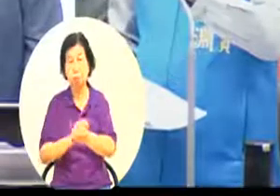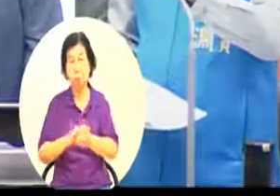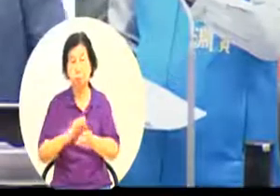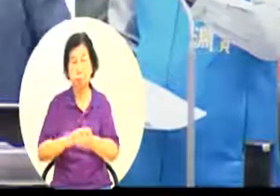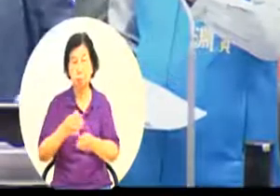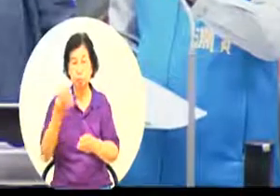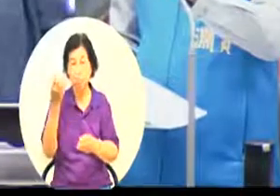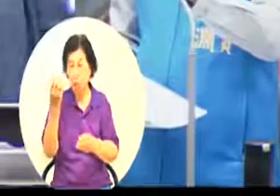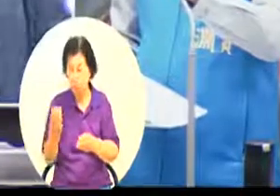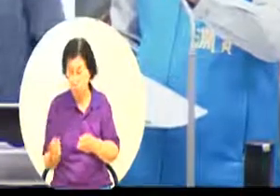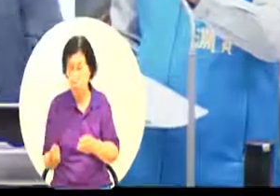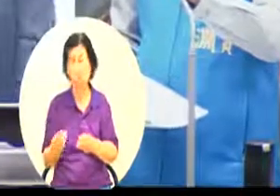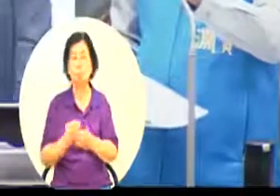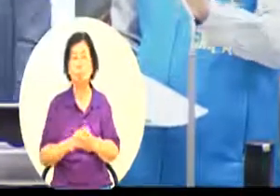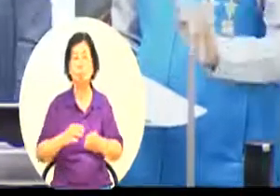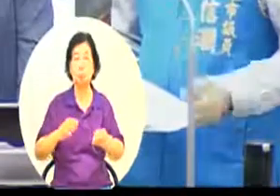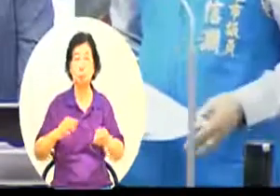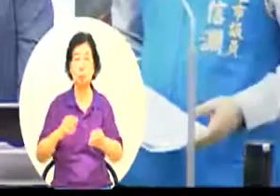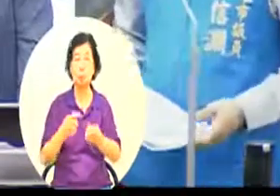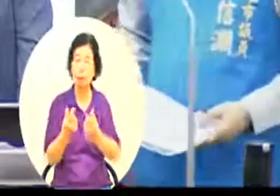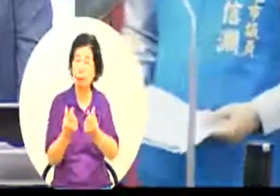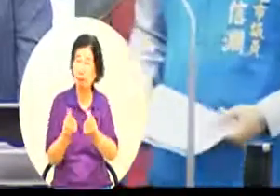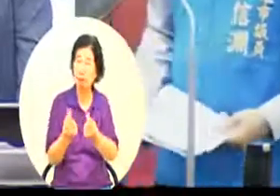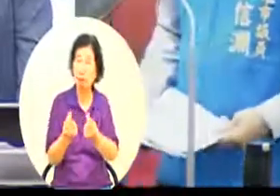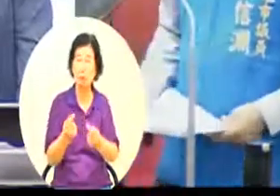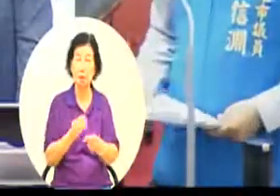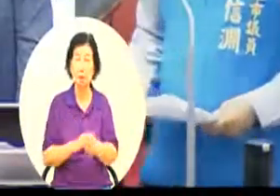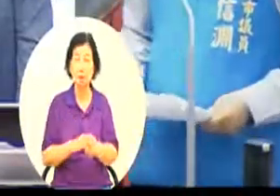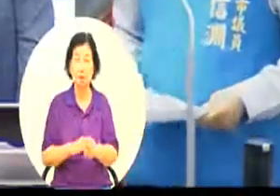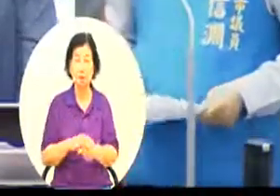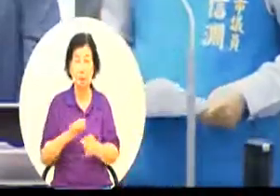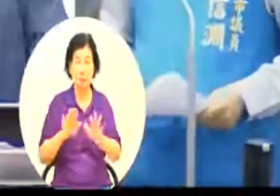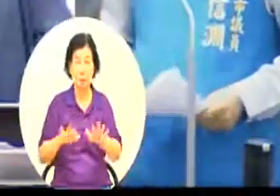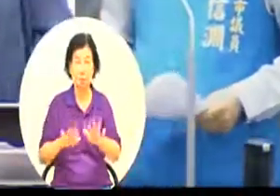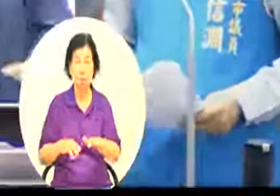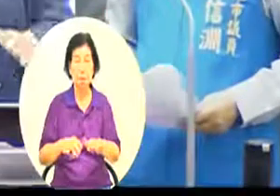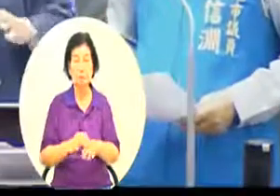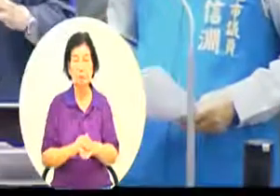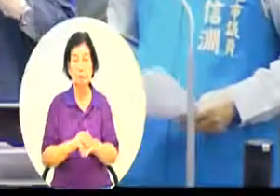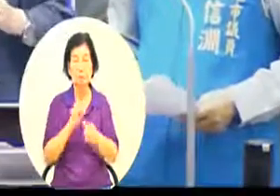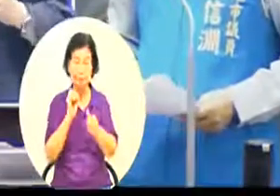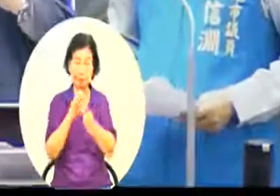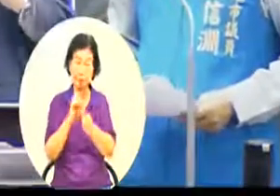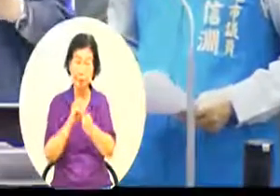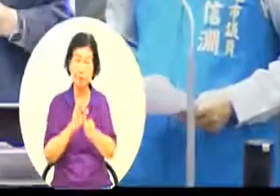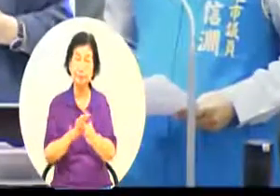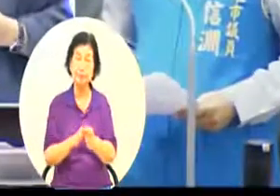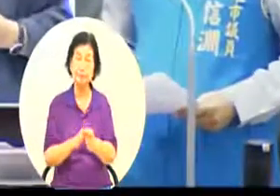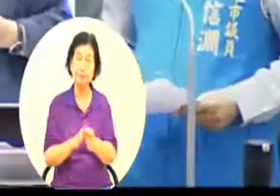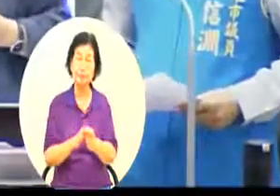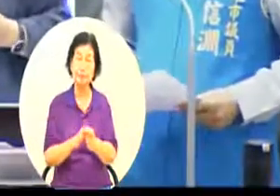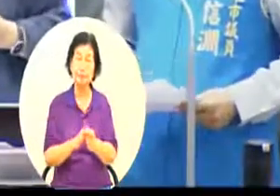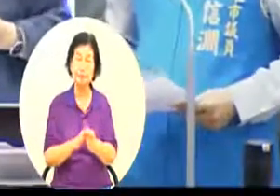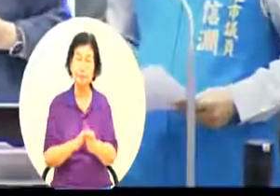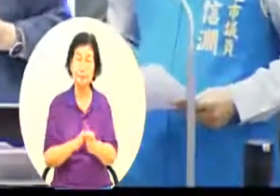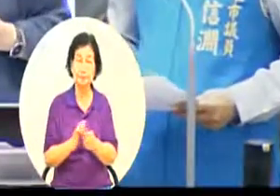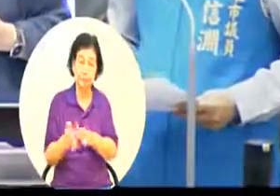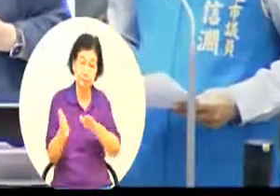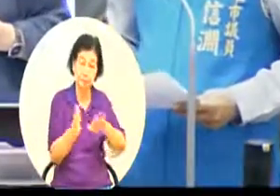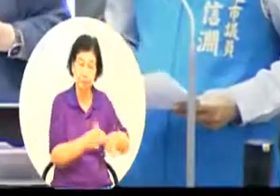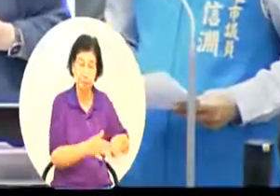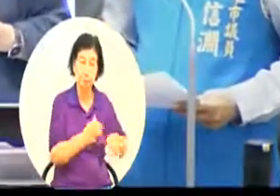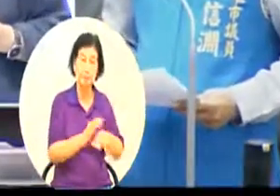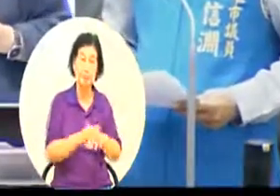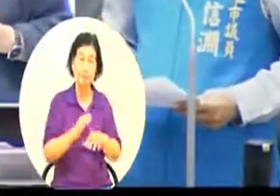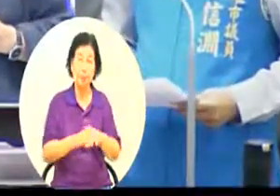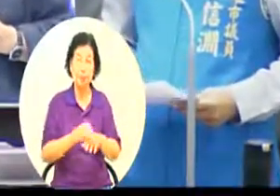这样的一个情况，那我是必须让方议员了解，好说，如果一方面我们的国家出生